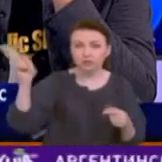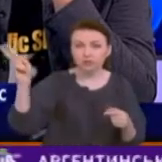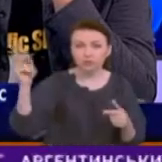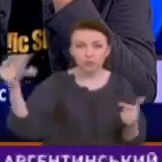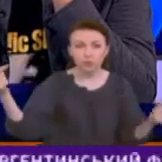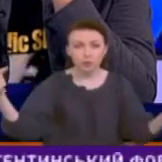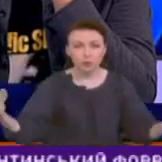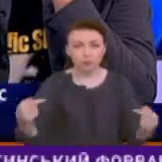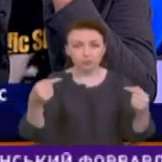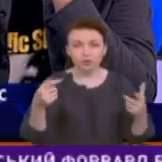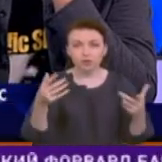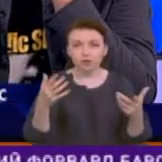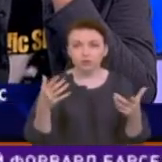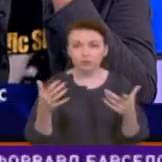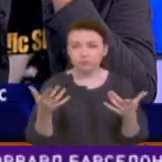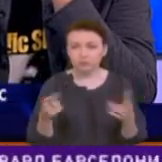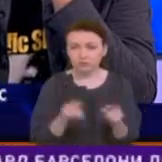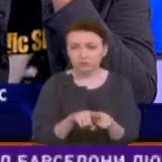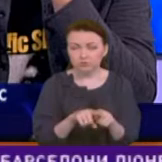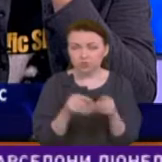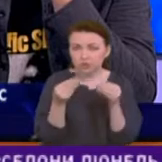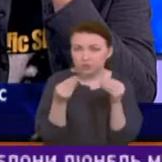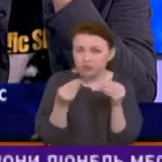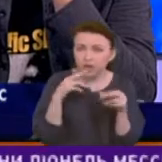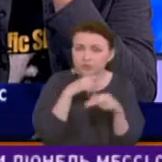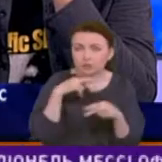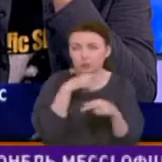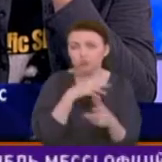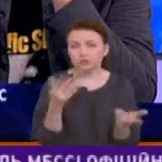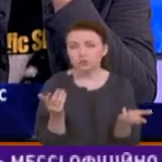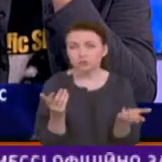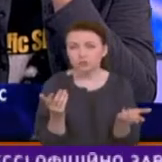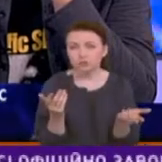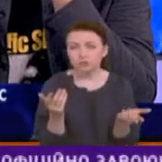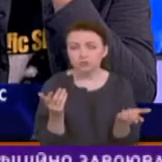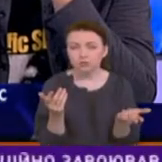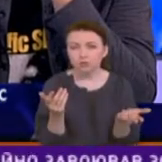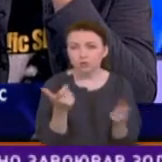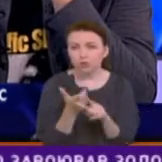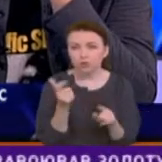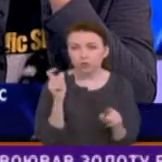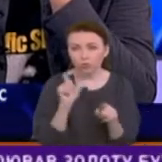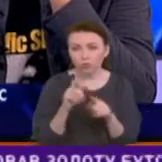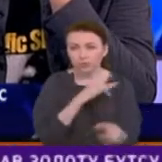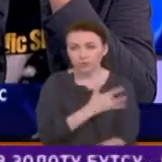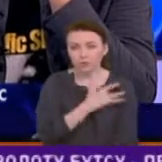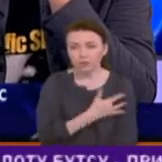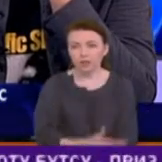Константинополь по токсичности, по отношению, вот токсичен Киевский патриархат и Константинополь, и Москве. Очень это